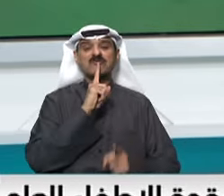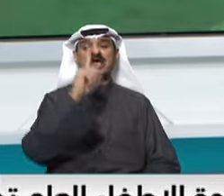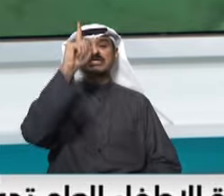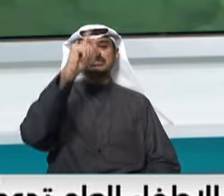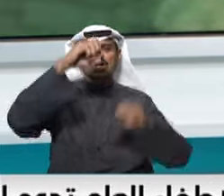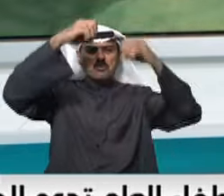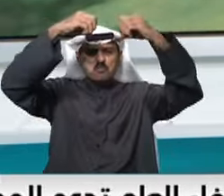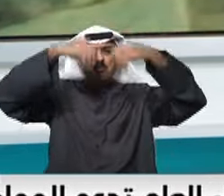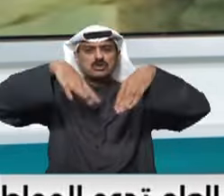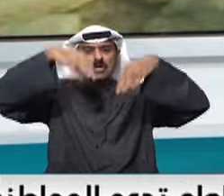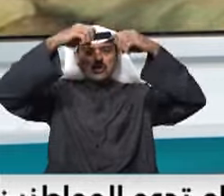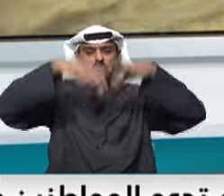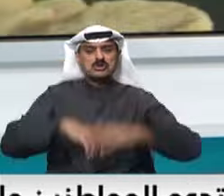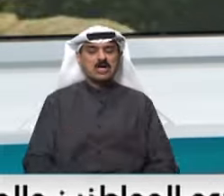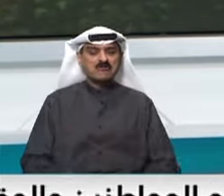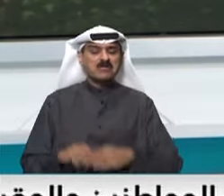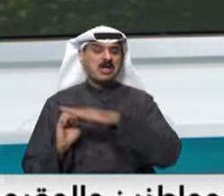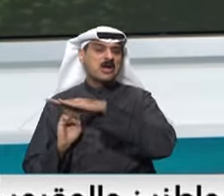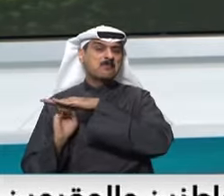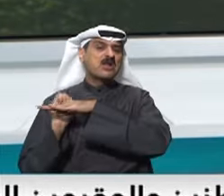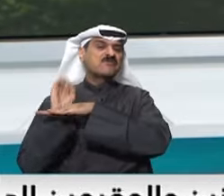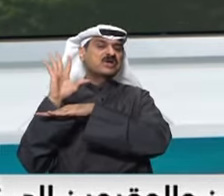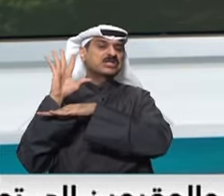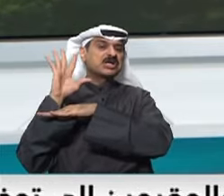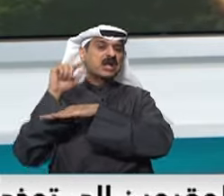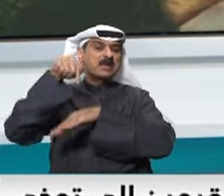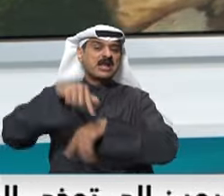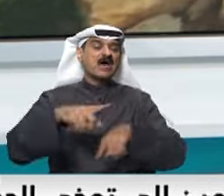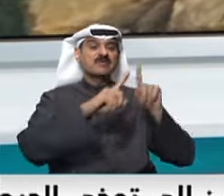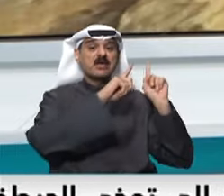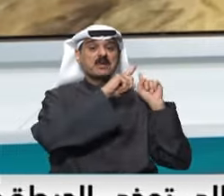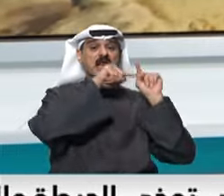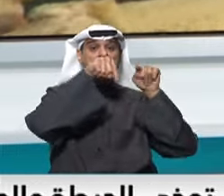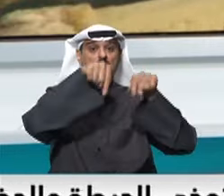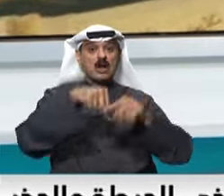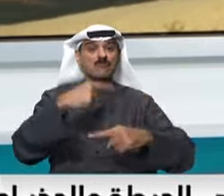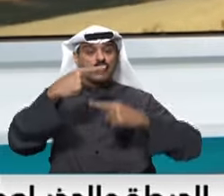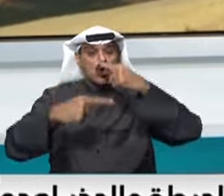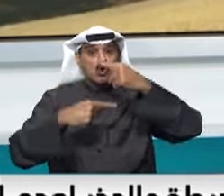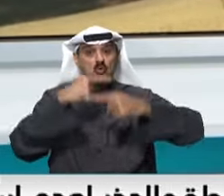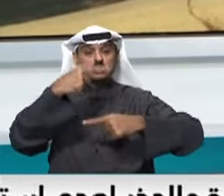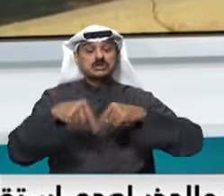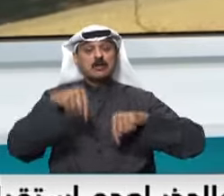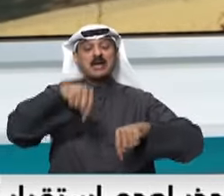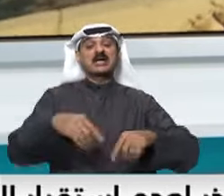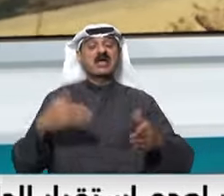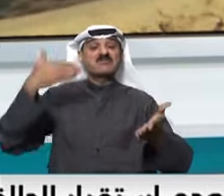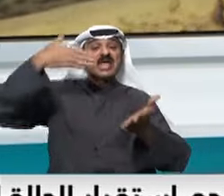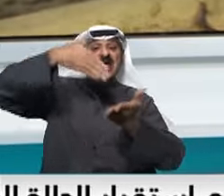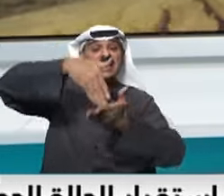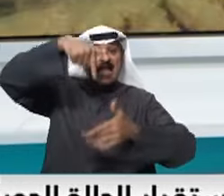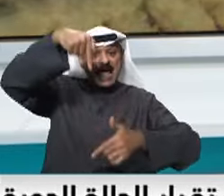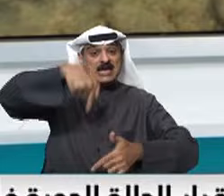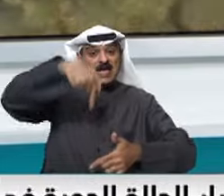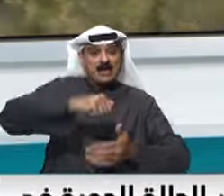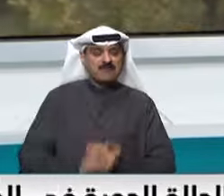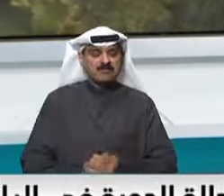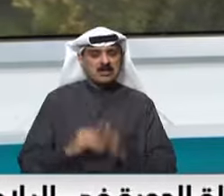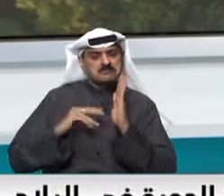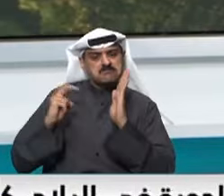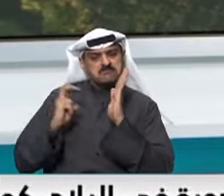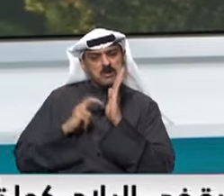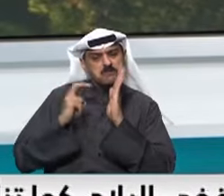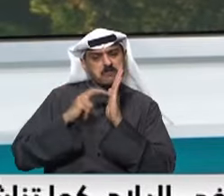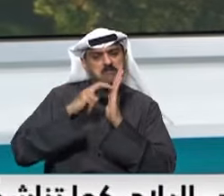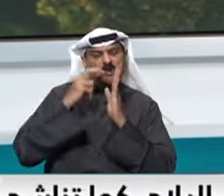بحالة مطرية بداية من الساعات الأولى من فجر اليوم واستمرت حتى هذه اللحظة. تفاوتت كميات الأمطار